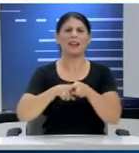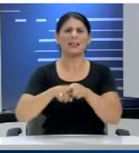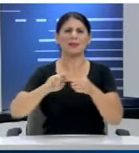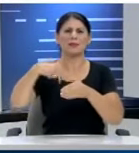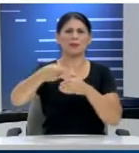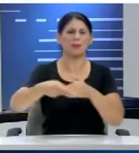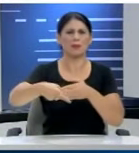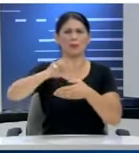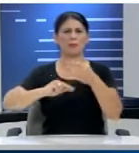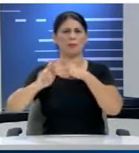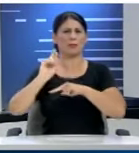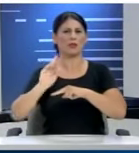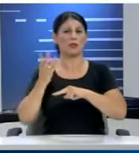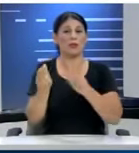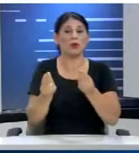πώς προσγειώνεσαι.